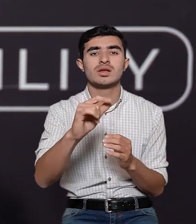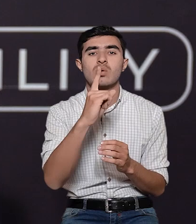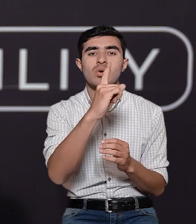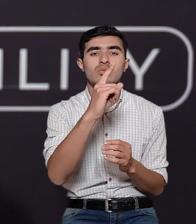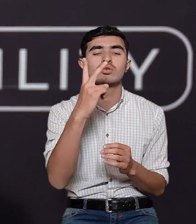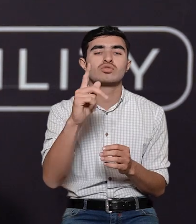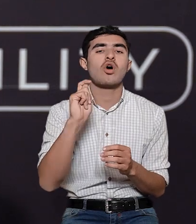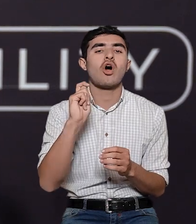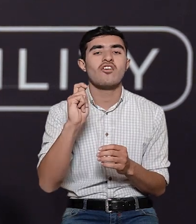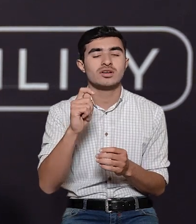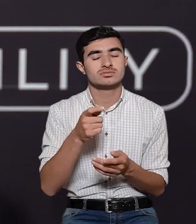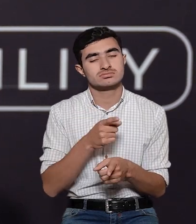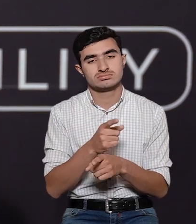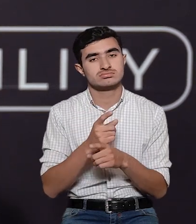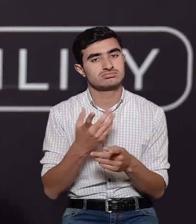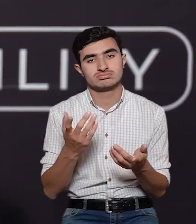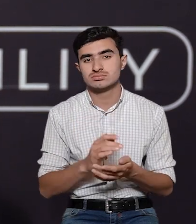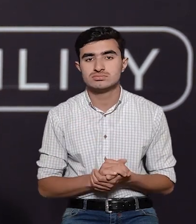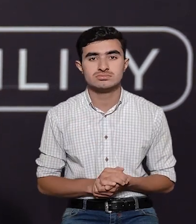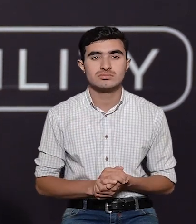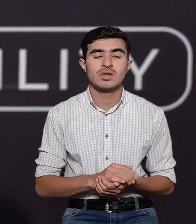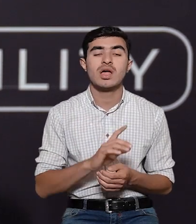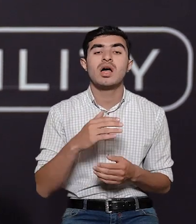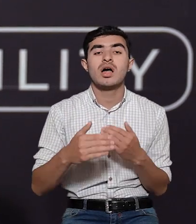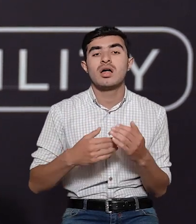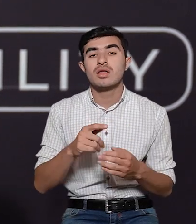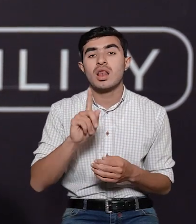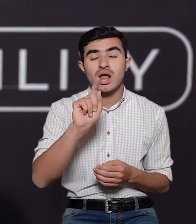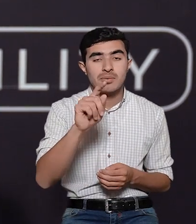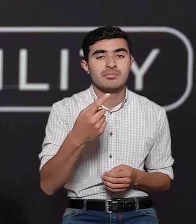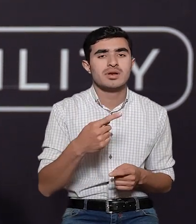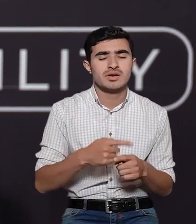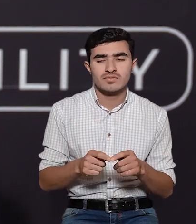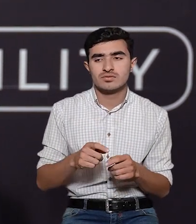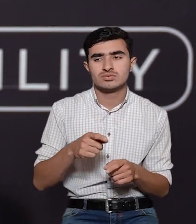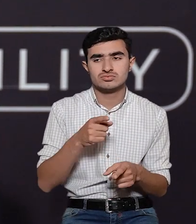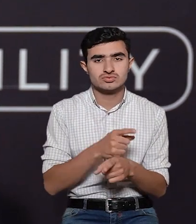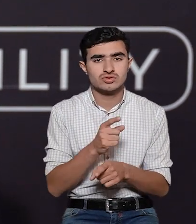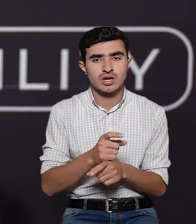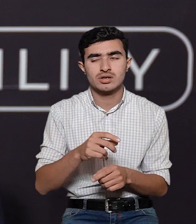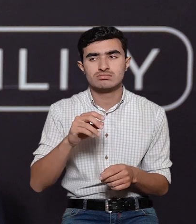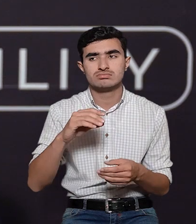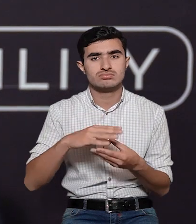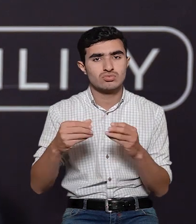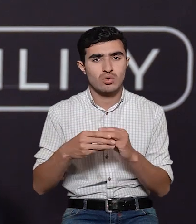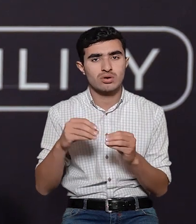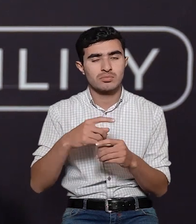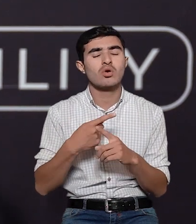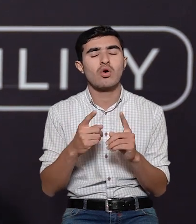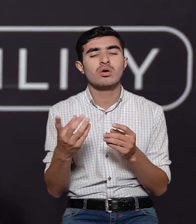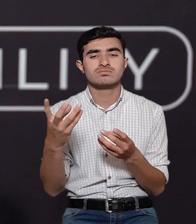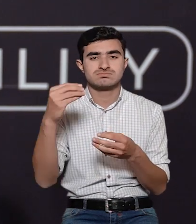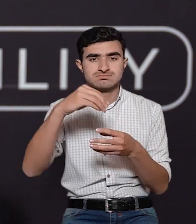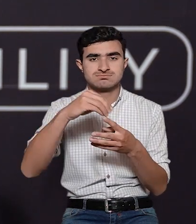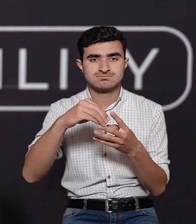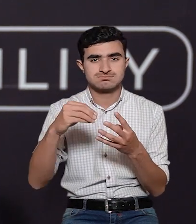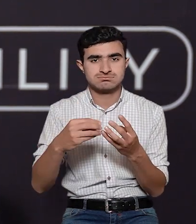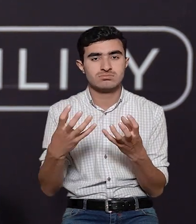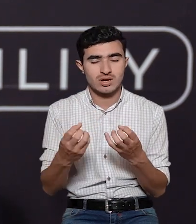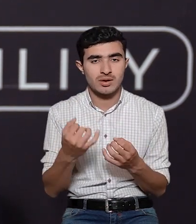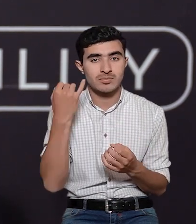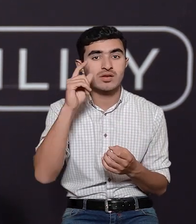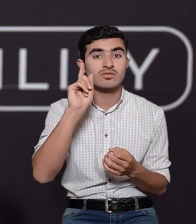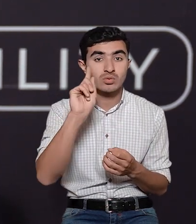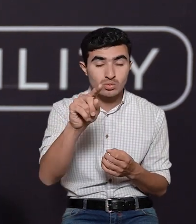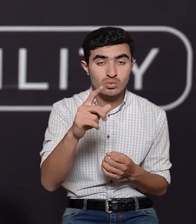ساتھ ہم نے اپنے علاقوں کے لیے کام کرنا ہے. اسی جب ٹریننگ پروگرام کے اندر آپ اور بھی چیزیں دیکھیں گے, اگر ہم اپنا علاقہ سرسبز و